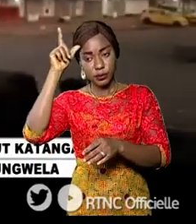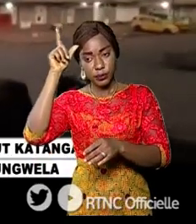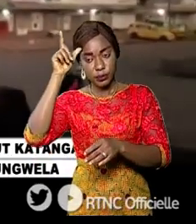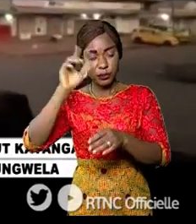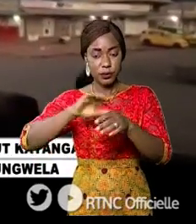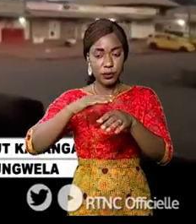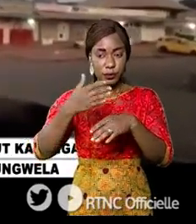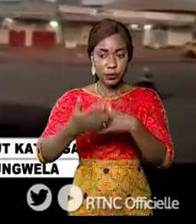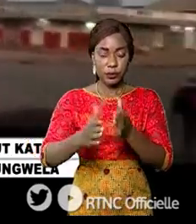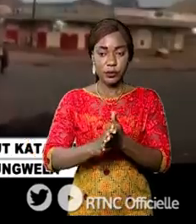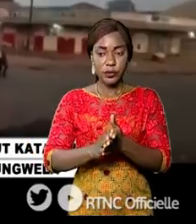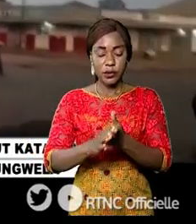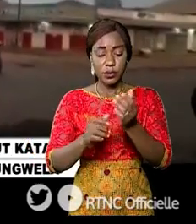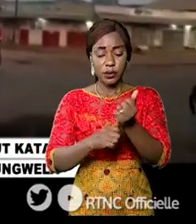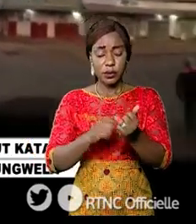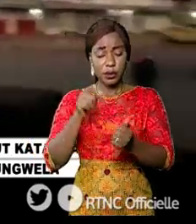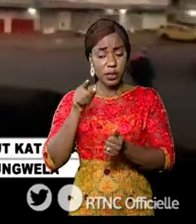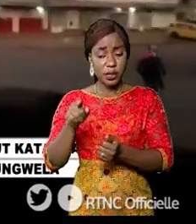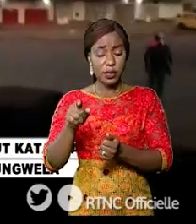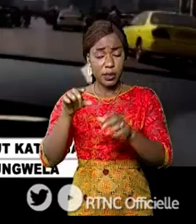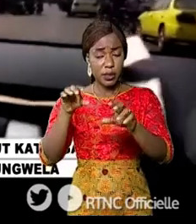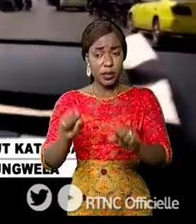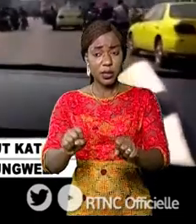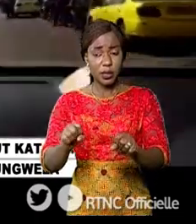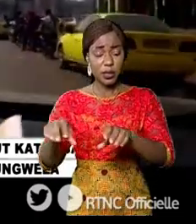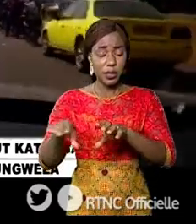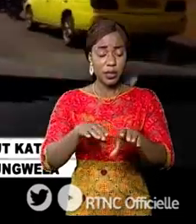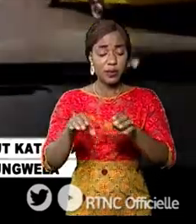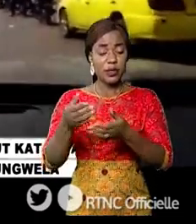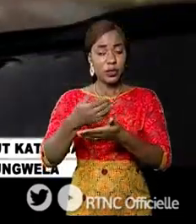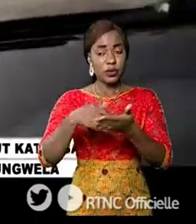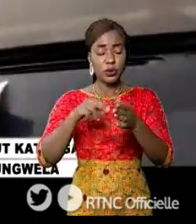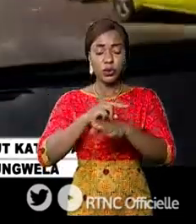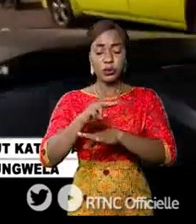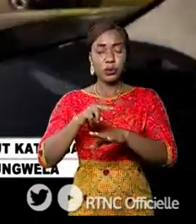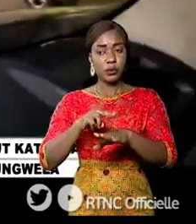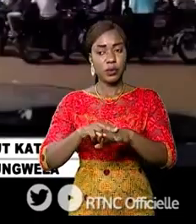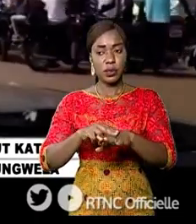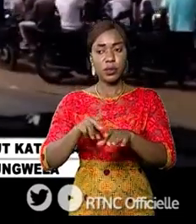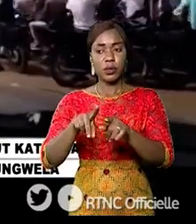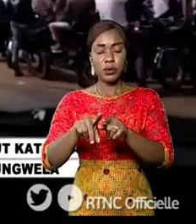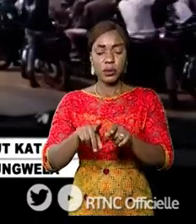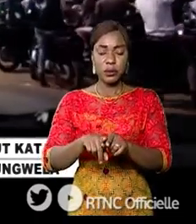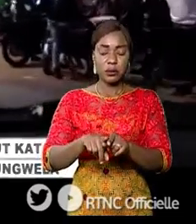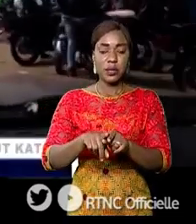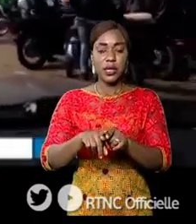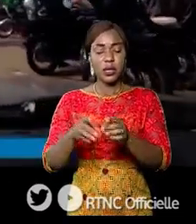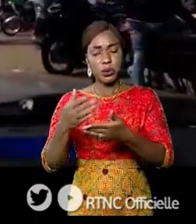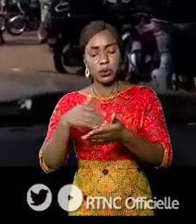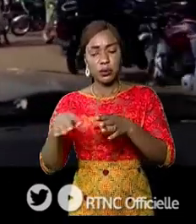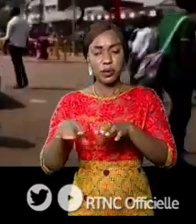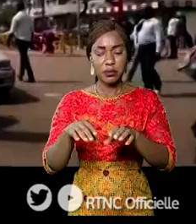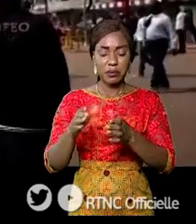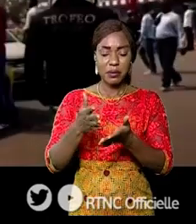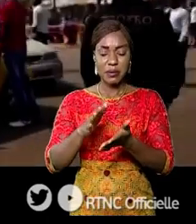Après cette brève incursion des Mai Mai Bakato Katanga, les activités commerciales de même que la circulation ont timidement repris au début de